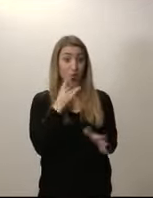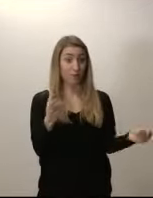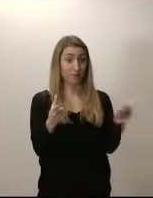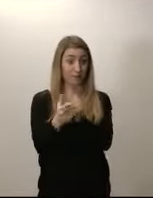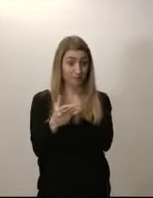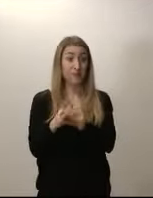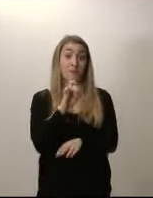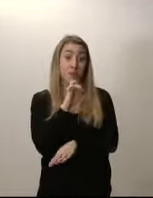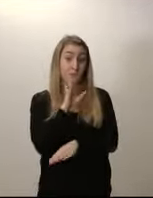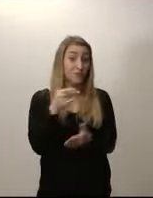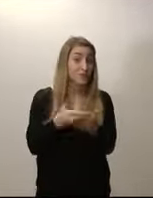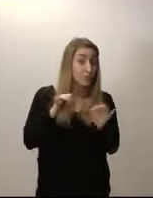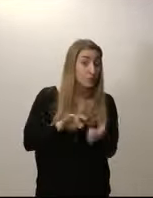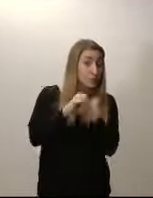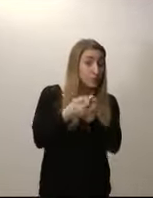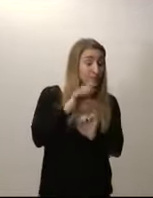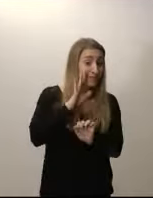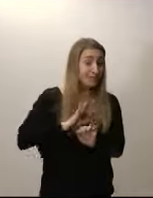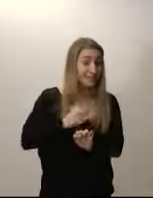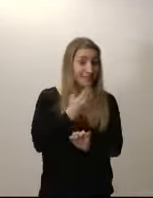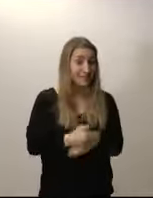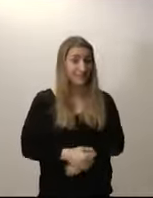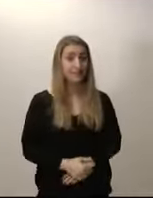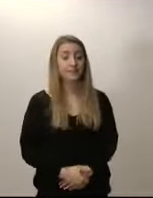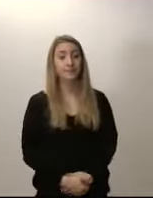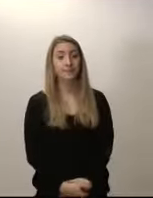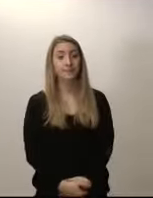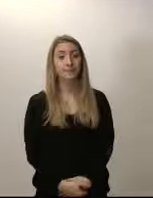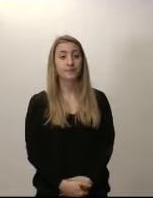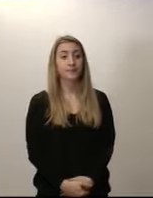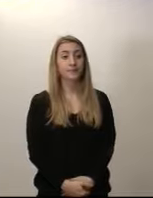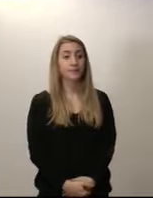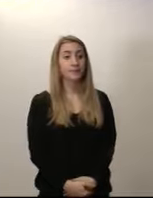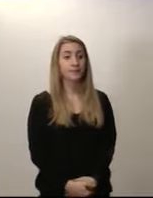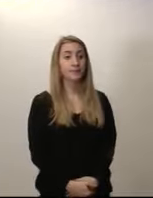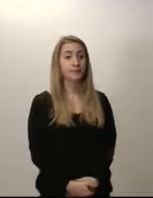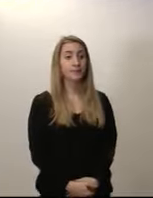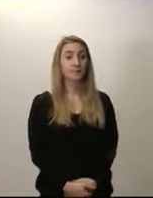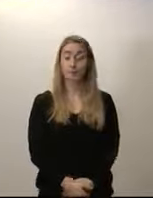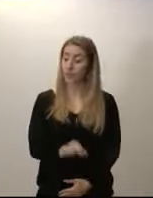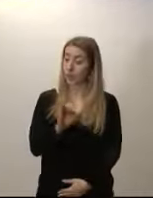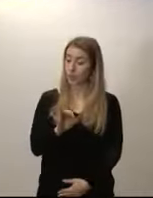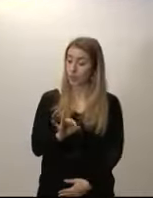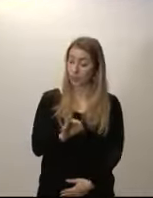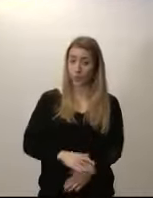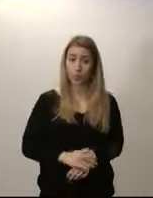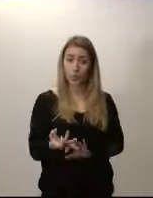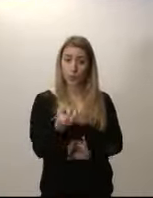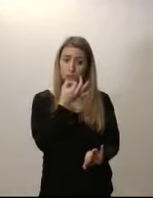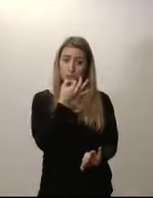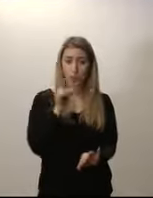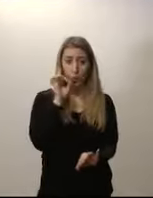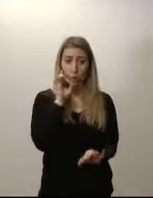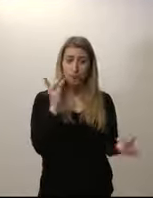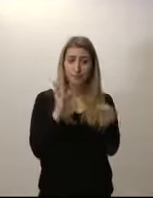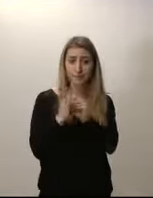intervenir dans ce sens, ce serait très bien. Oui, on me dit que c'est tout simplement parce qu'on attendait